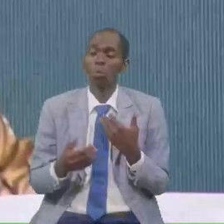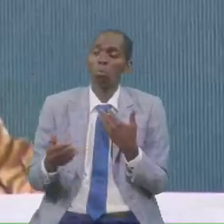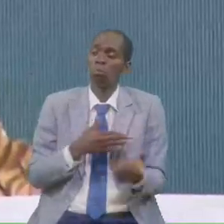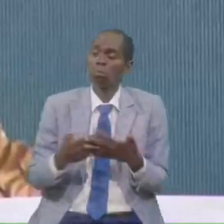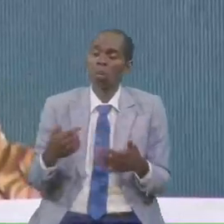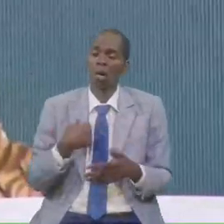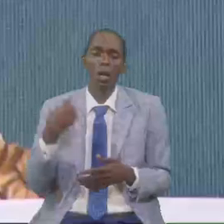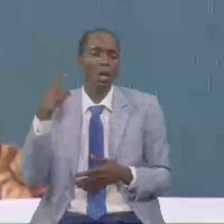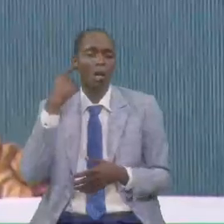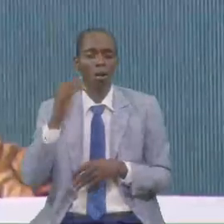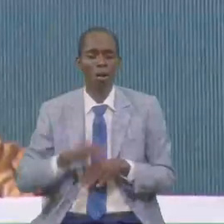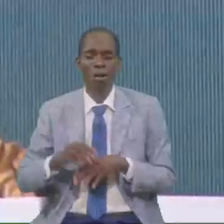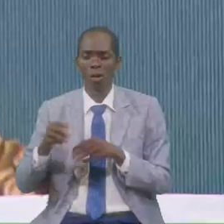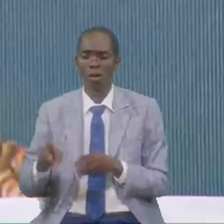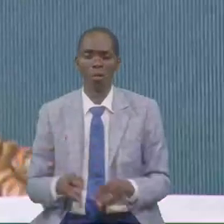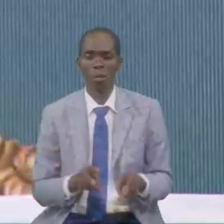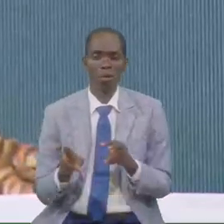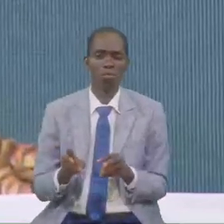Quelque soit ce que j'entends en route,